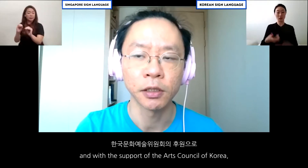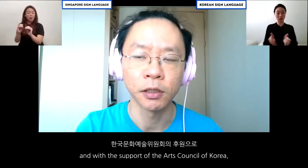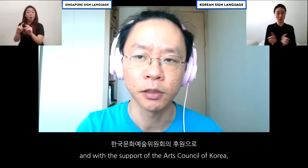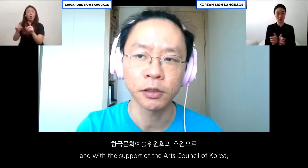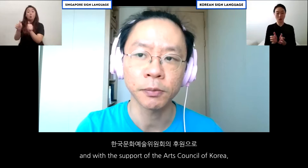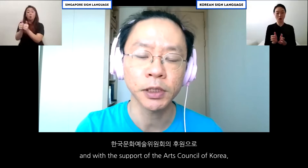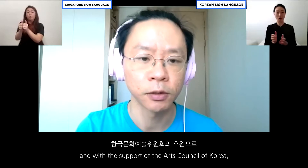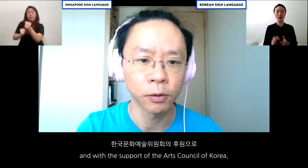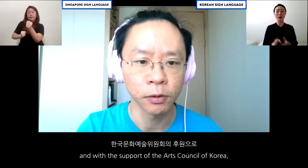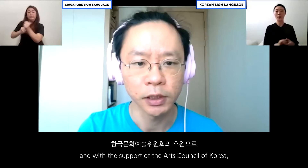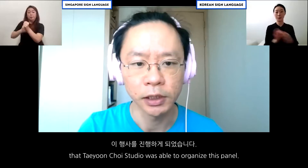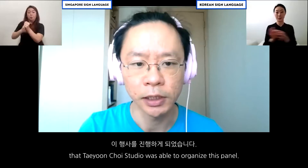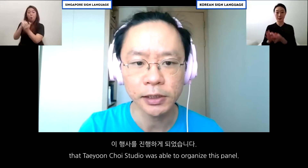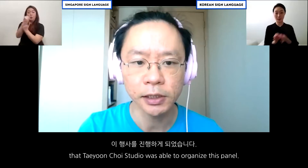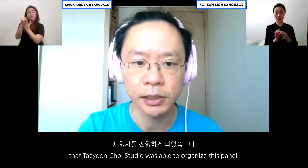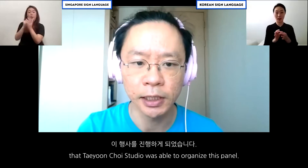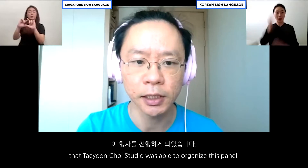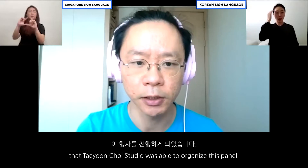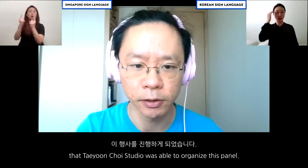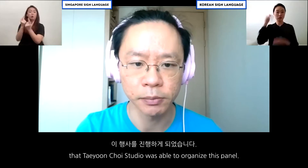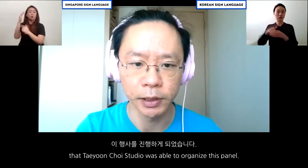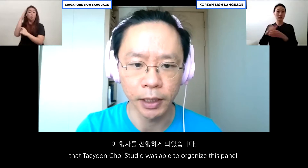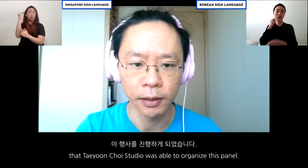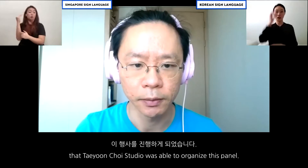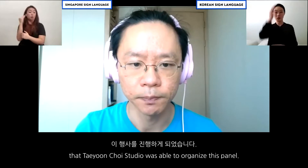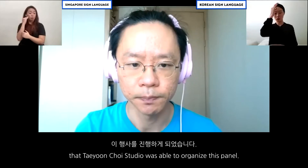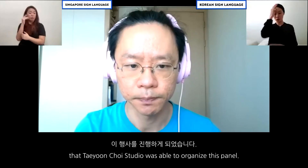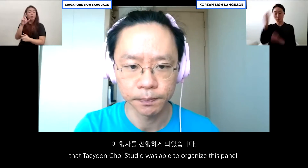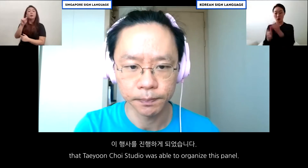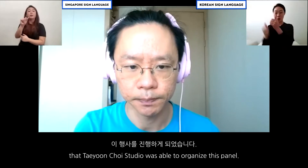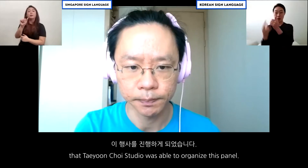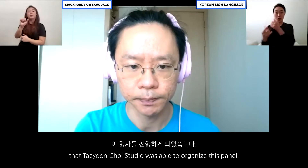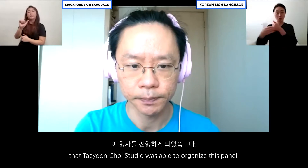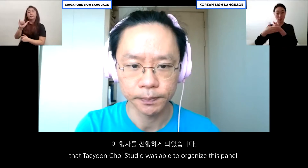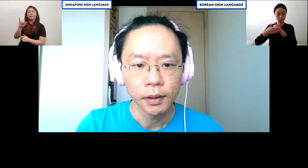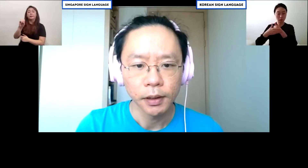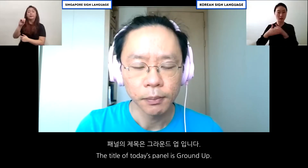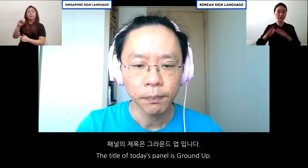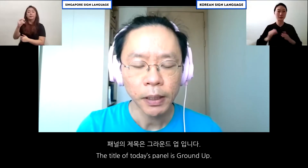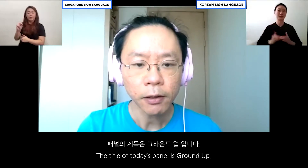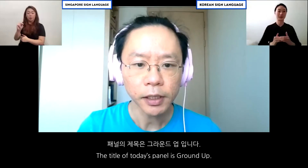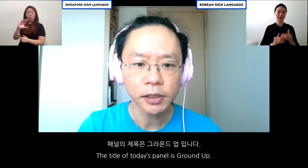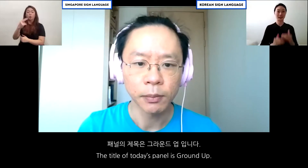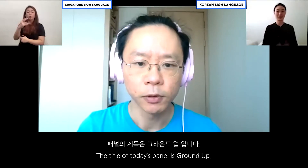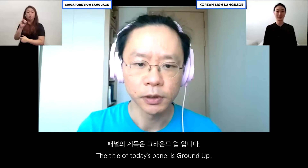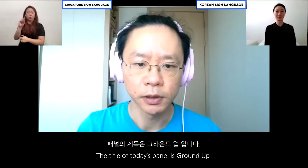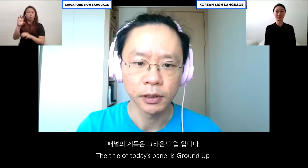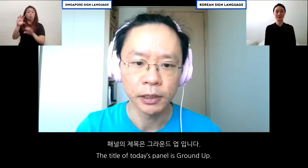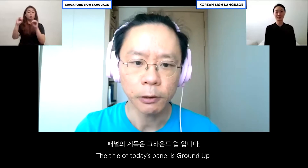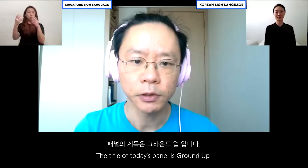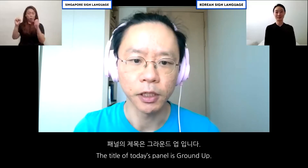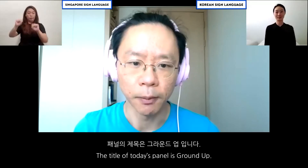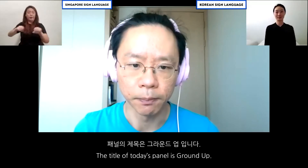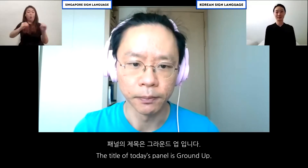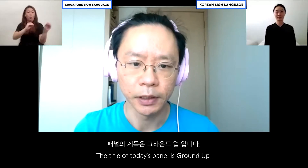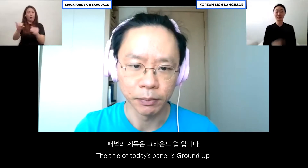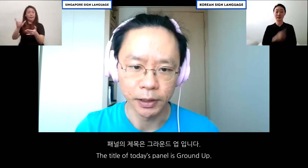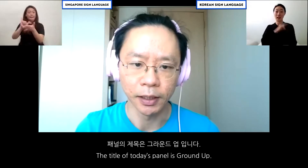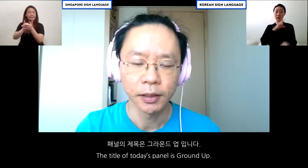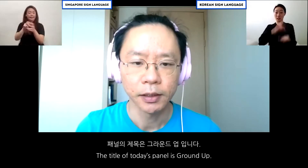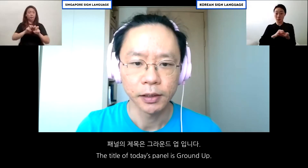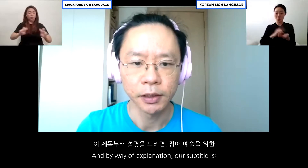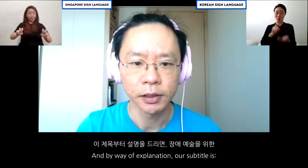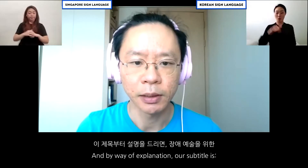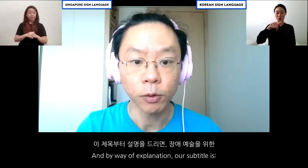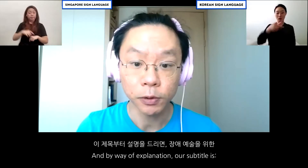한국문화예술지원회의 협찬으로 이 행사를 진행하게 되었습니다. 이 패널의 제목은 Ground